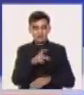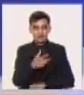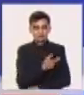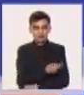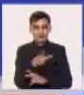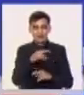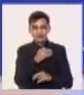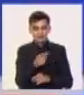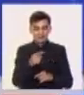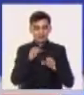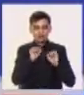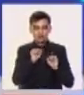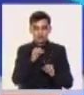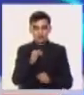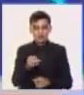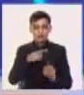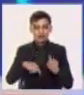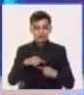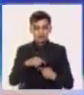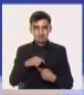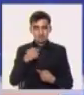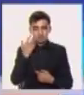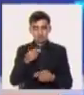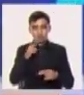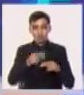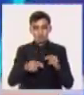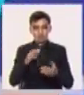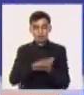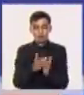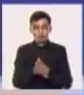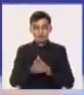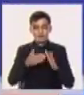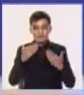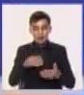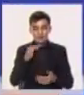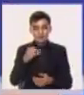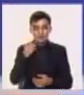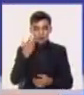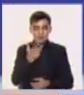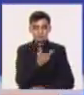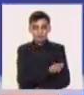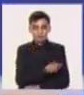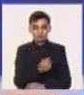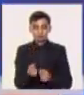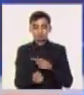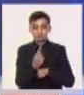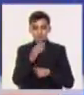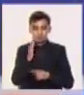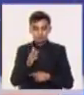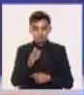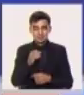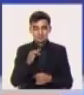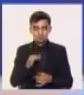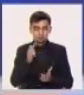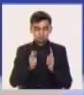защитить. Как только все наши процедуры по заключению соглашения и как только вакцина уже появится, будут